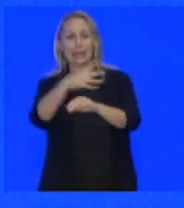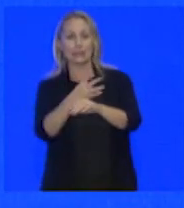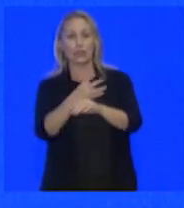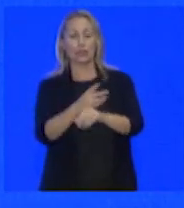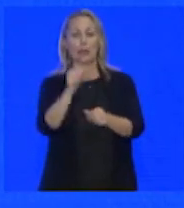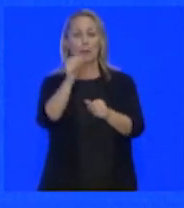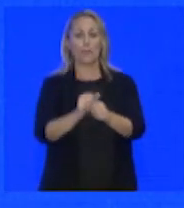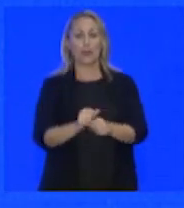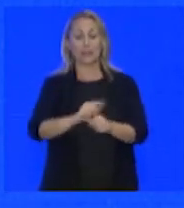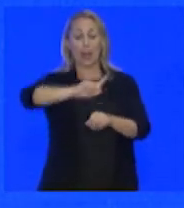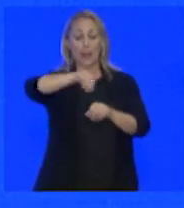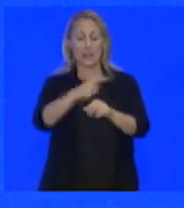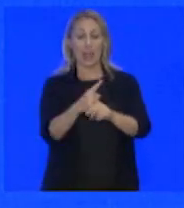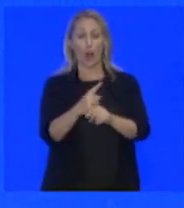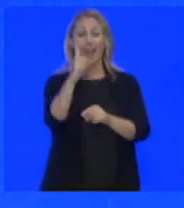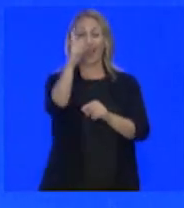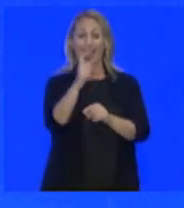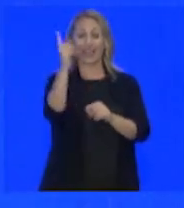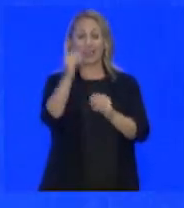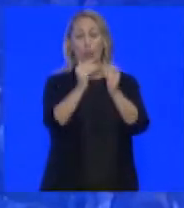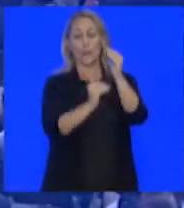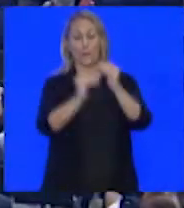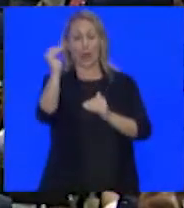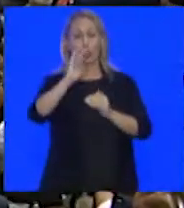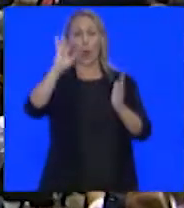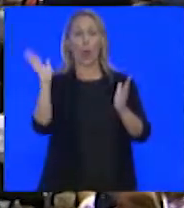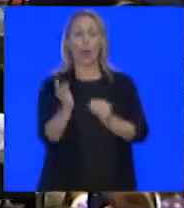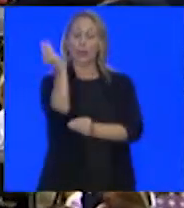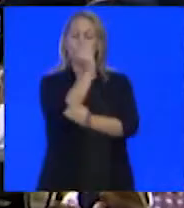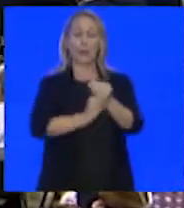10% την ώρα για υπεροριακή απασχόληση.